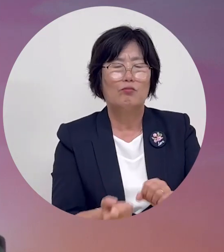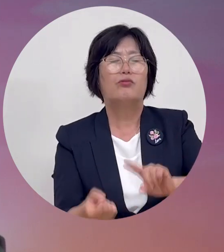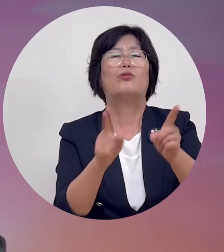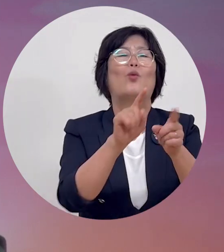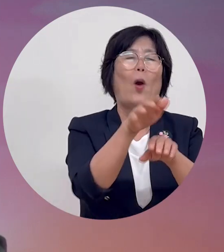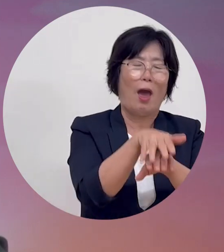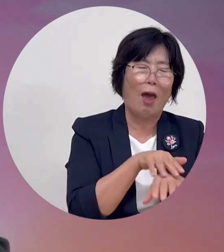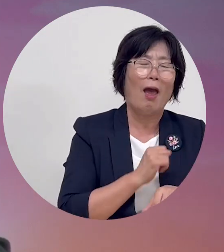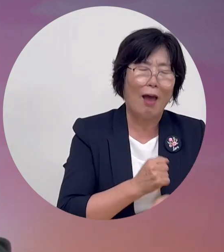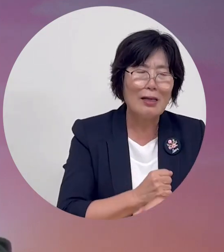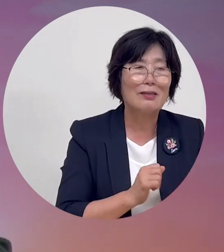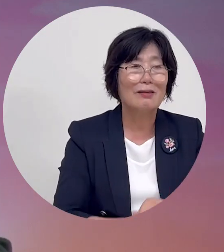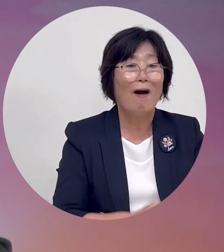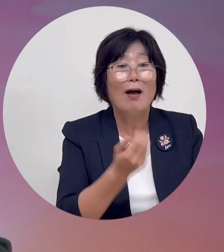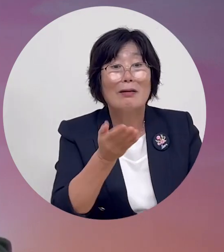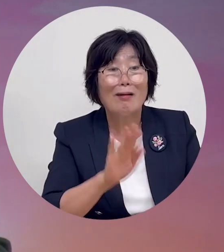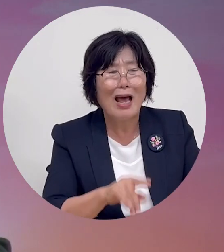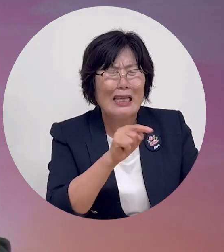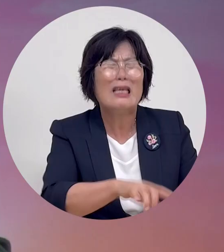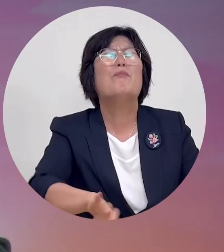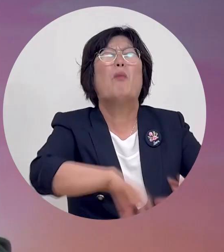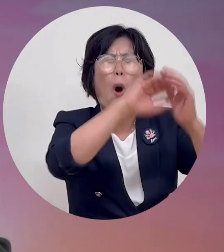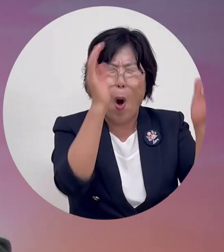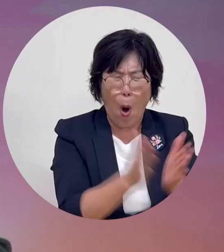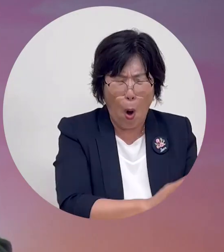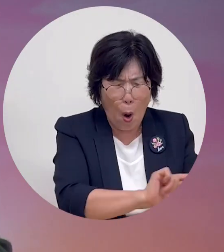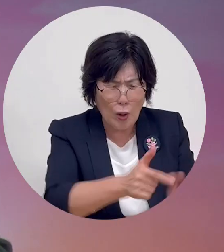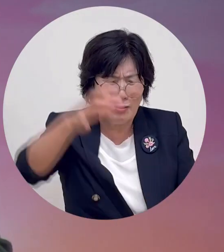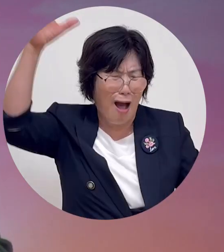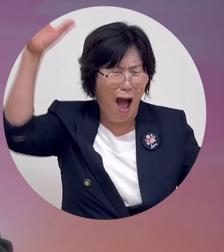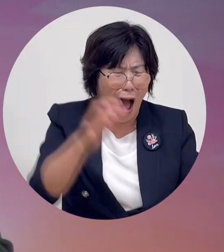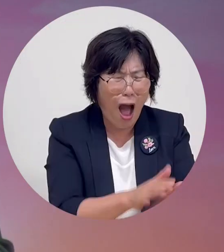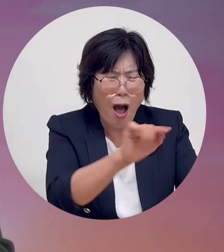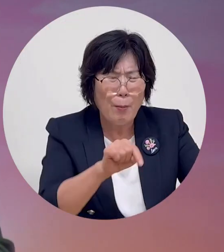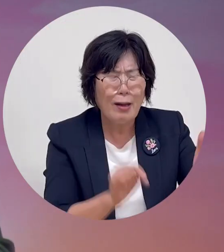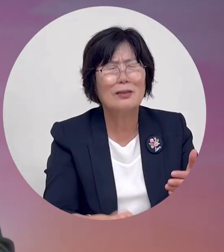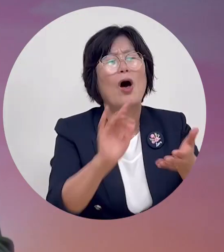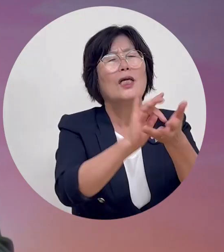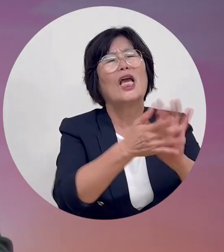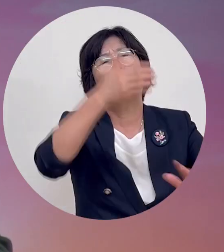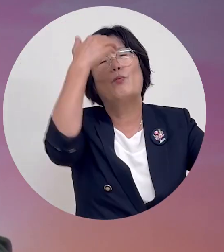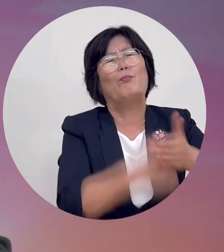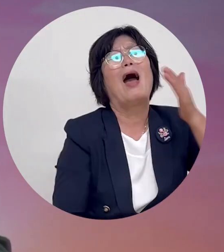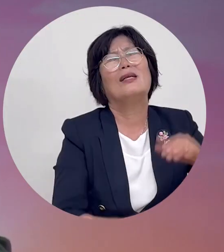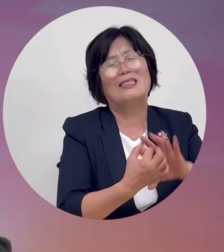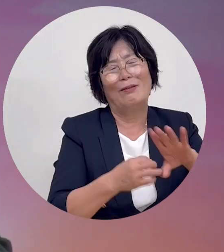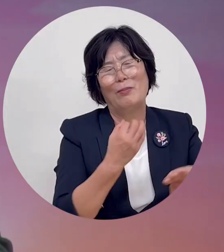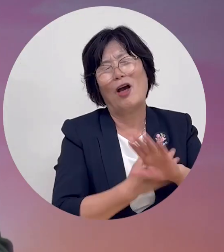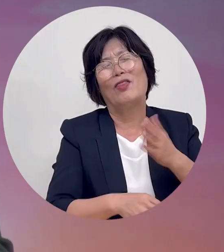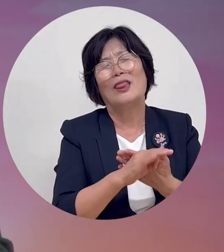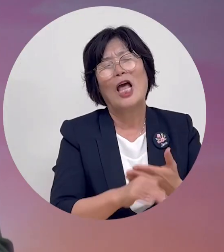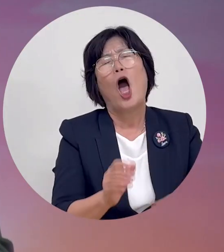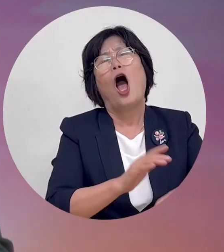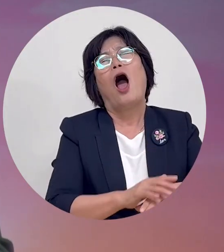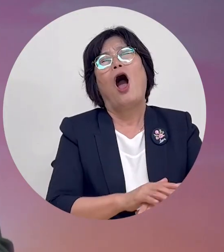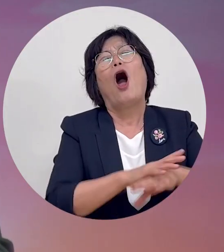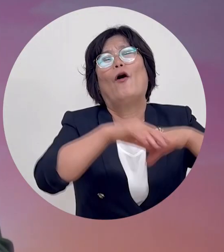빠지면 말짱 도루묵이다? 예수님이 빠지면. 이렇게 지금은 왜 예수 부흥회를 하냐면요,